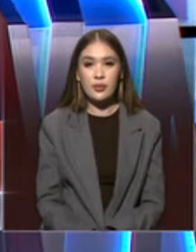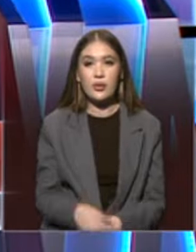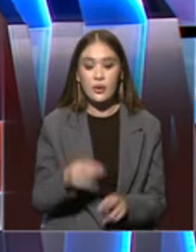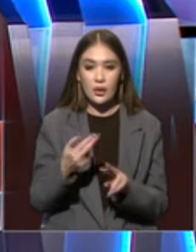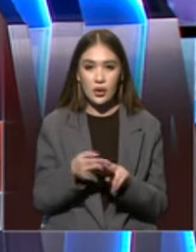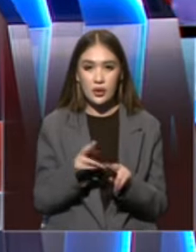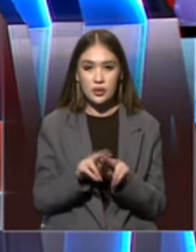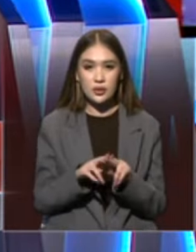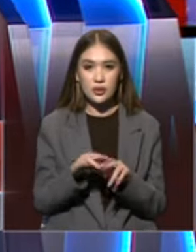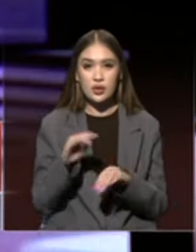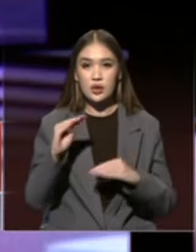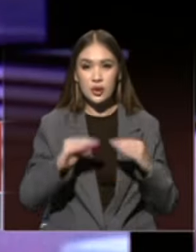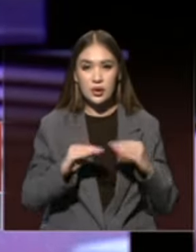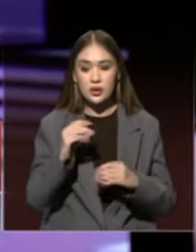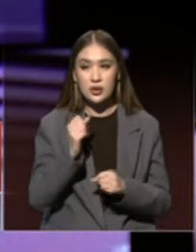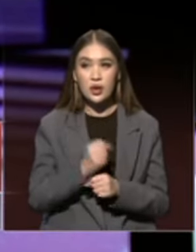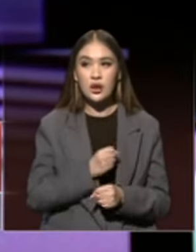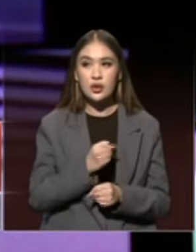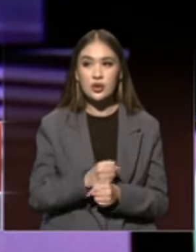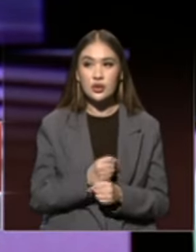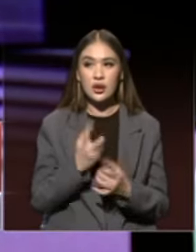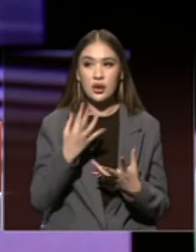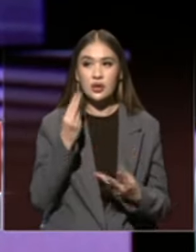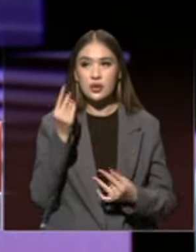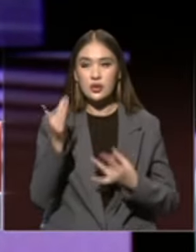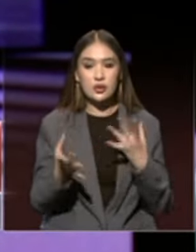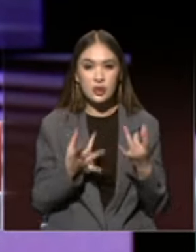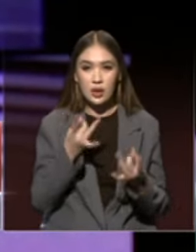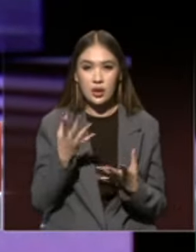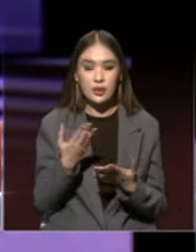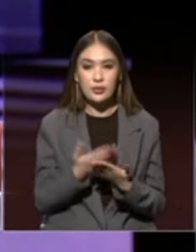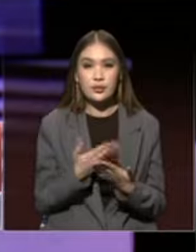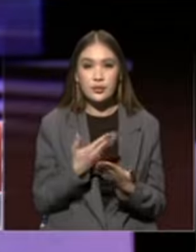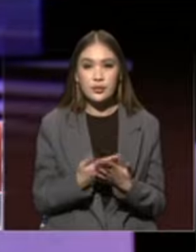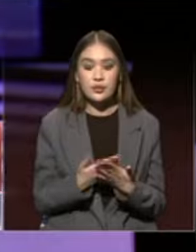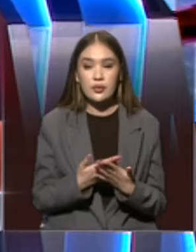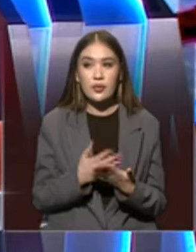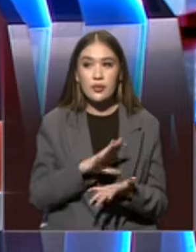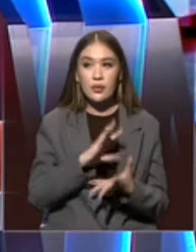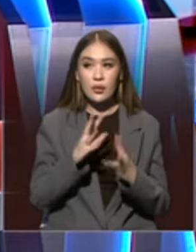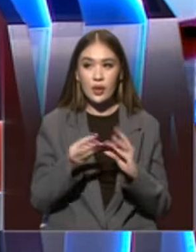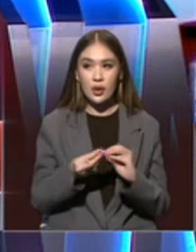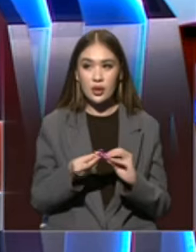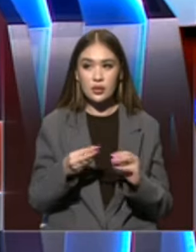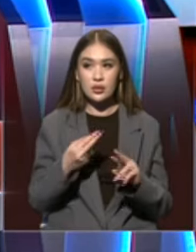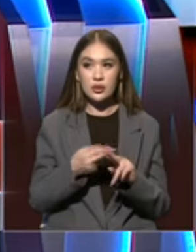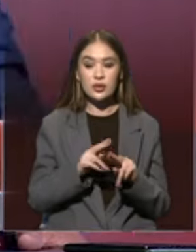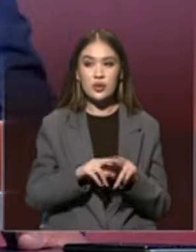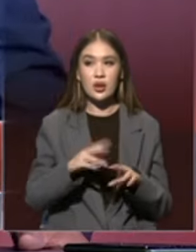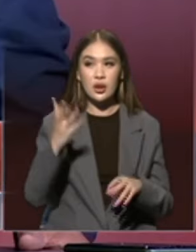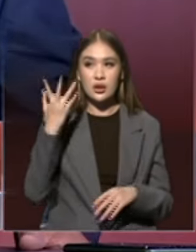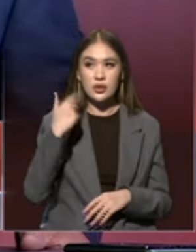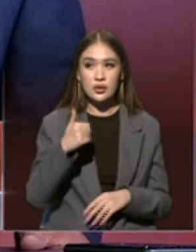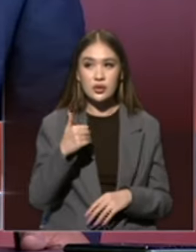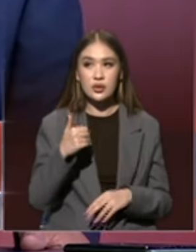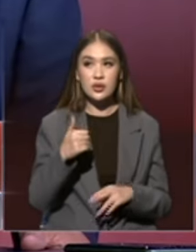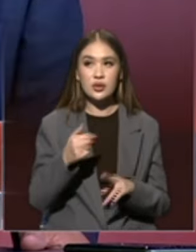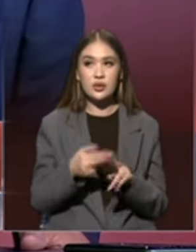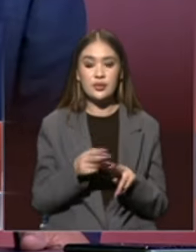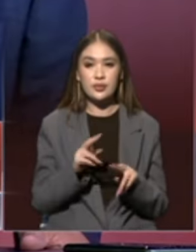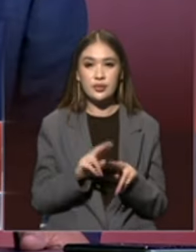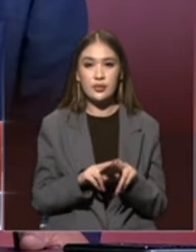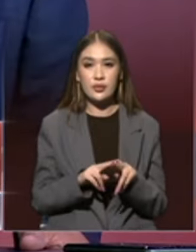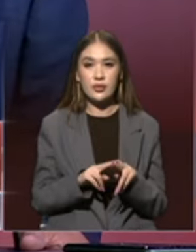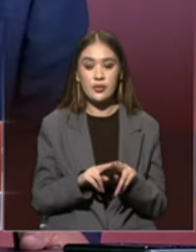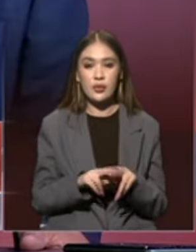жасап, қаншама нені шығынды азайтар еді ғой. Біз басымызға түскенде ғана баяғы талдықорғанда айтып отыр ғой,